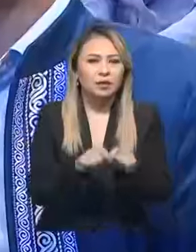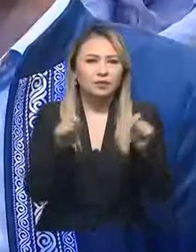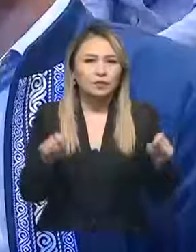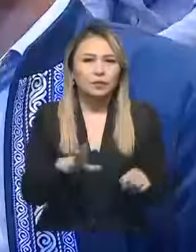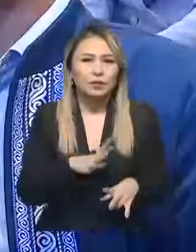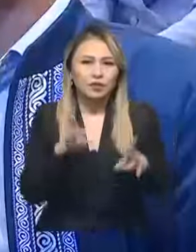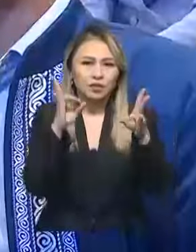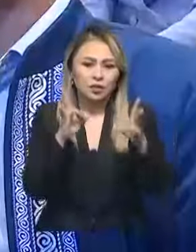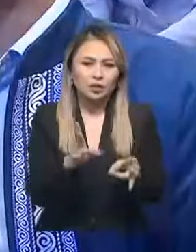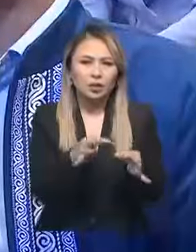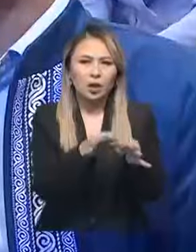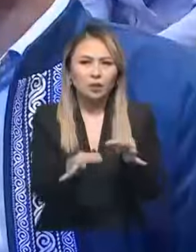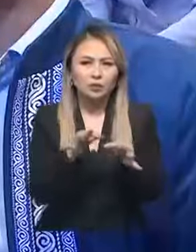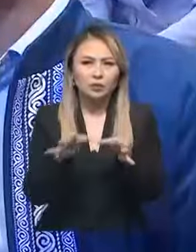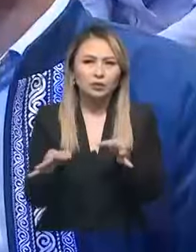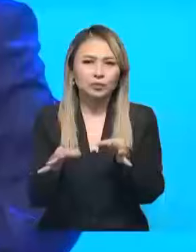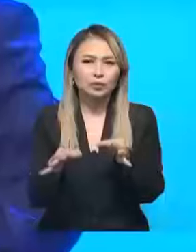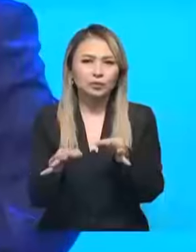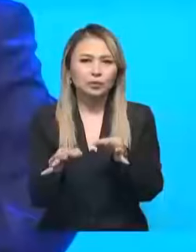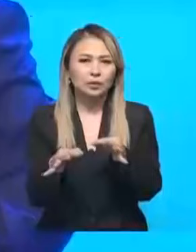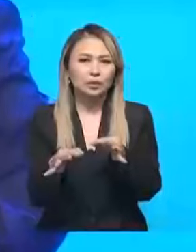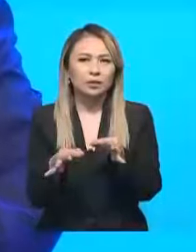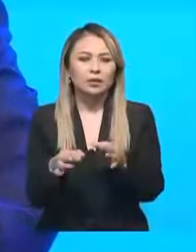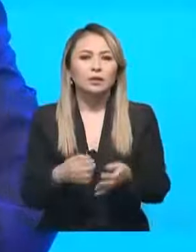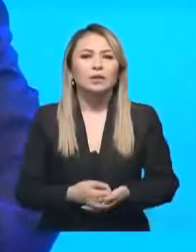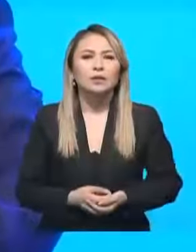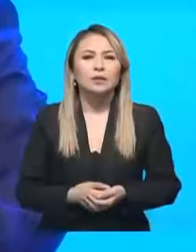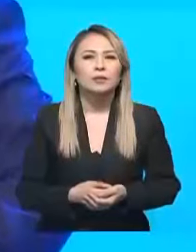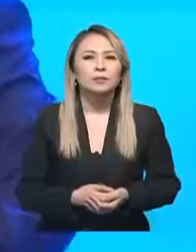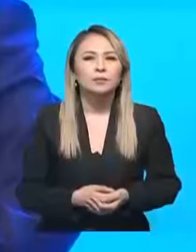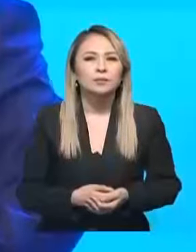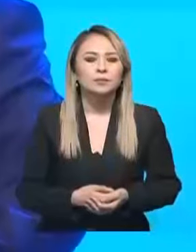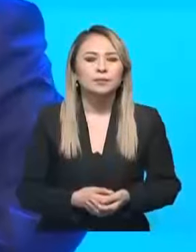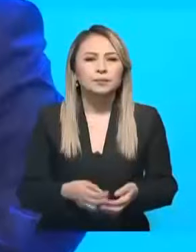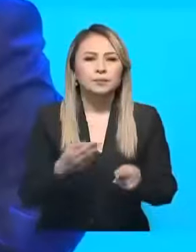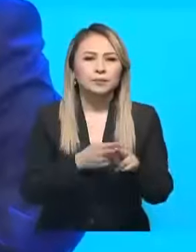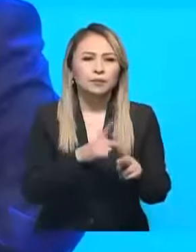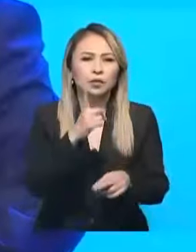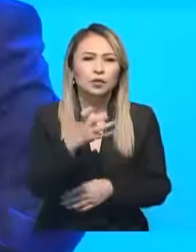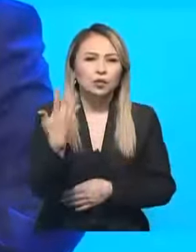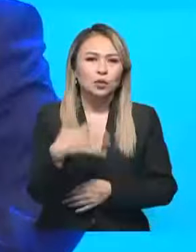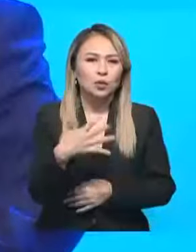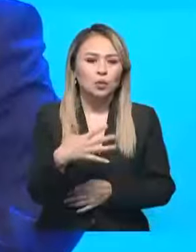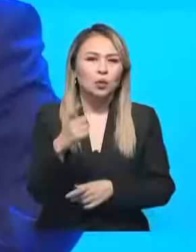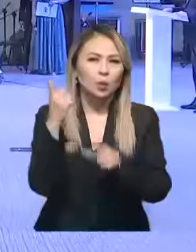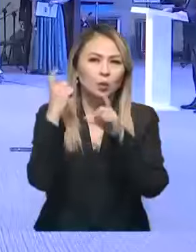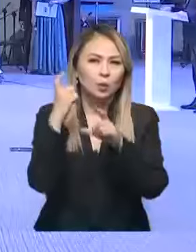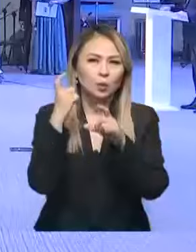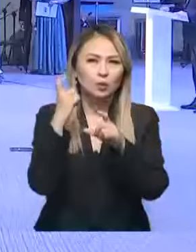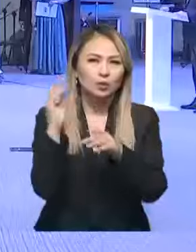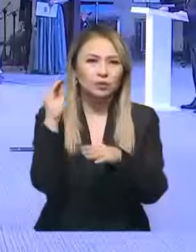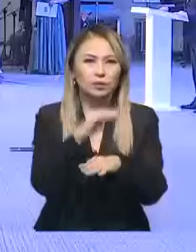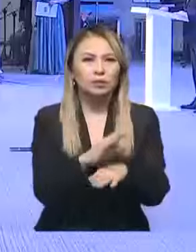Зардап шеккен аудандар мен қалаларға 250 миллион теңгеге жуық 150 тоннадан